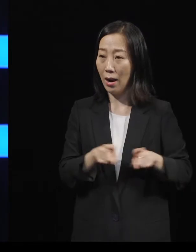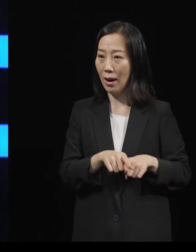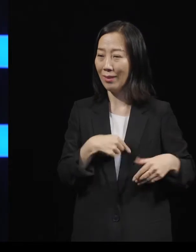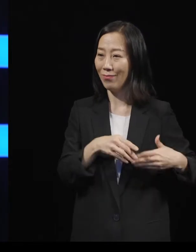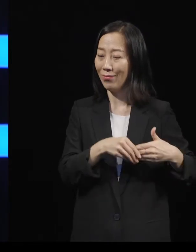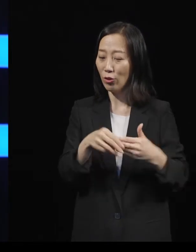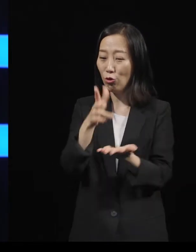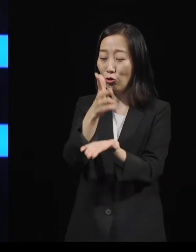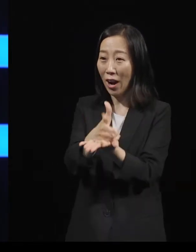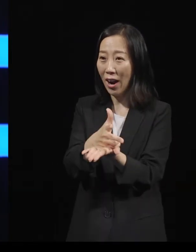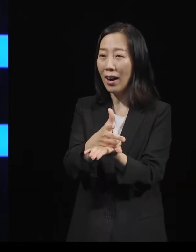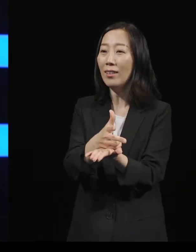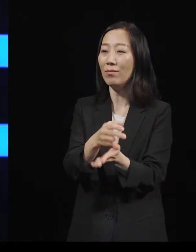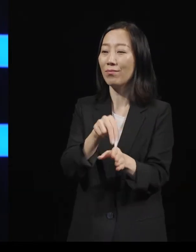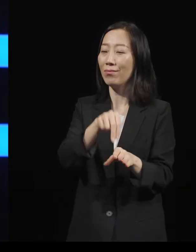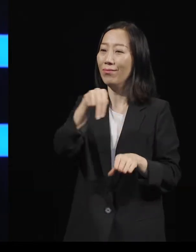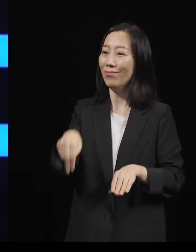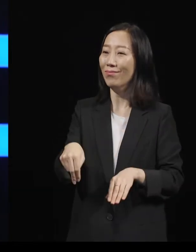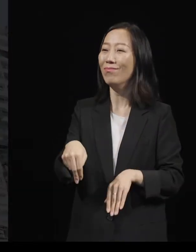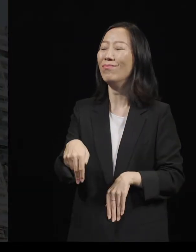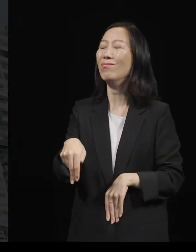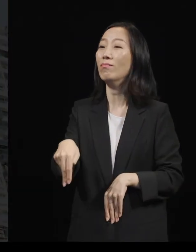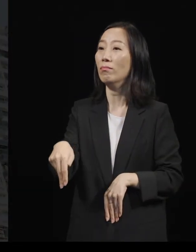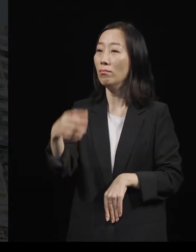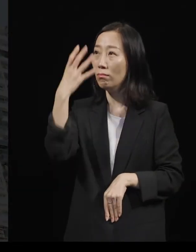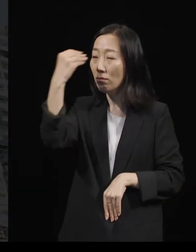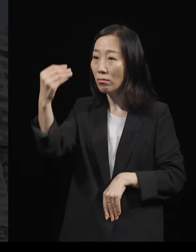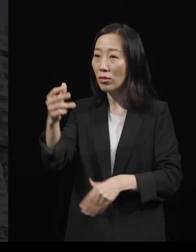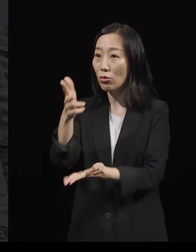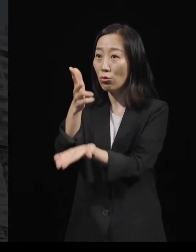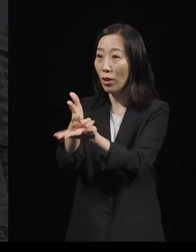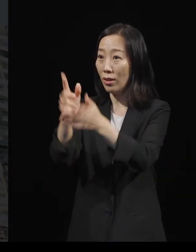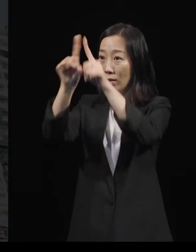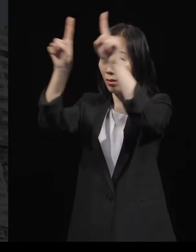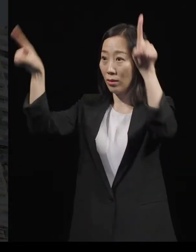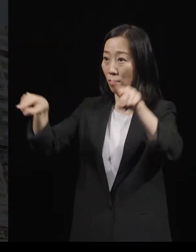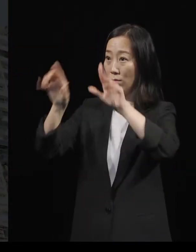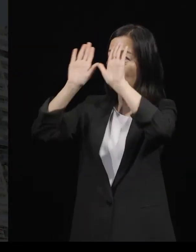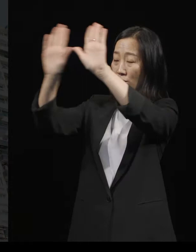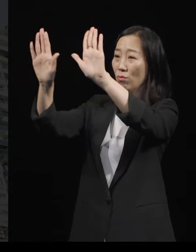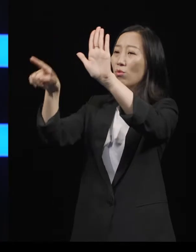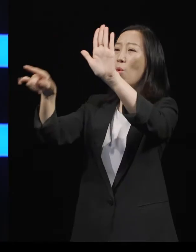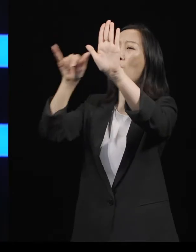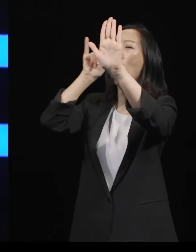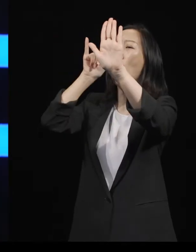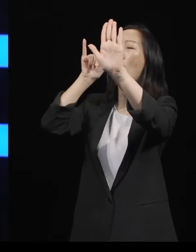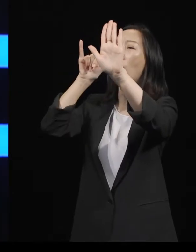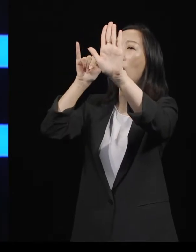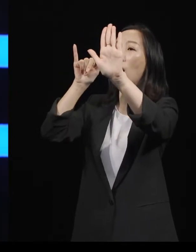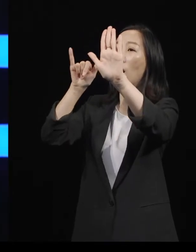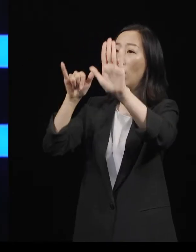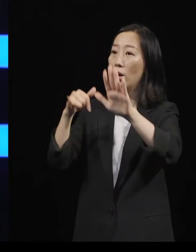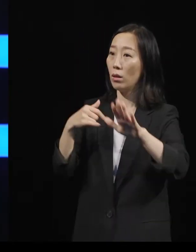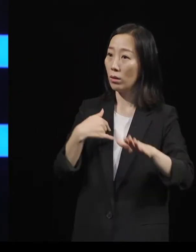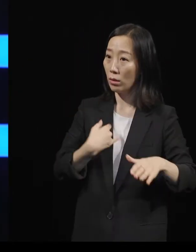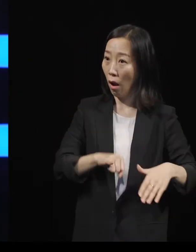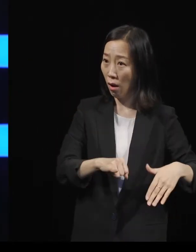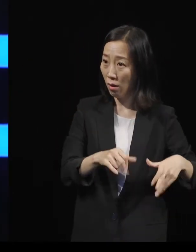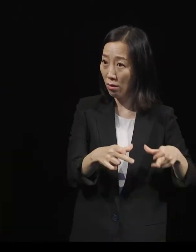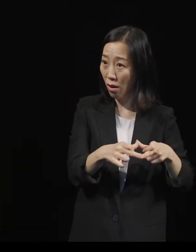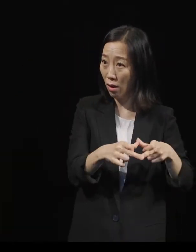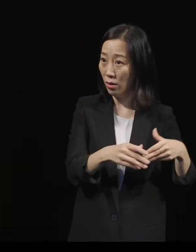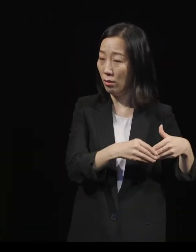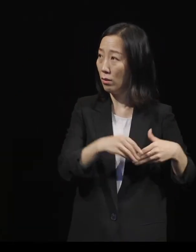주차구역에 주차를 하고 딱 나왔는데 주차장 벽면에 이 벽보가 붙어 있더라고요. 아이와 함께 보게 된